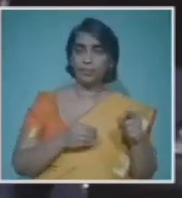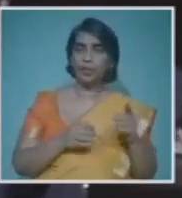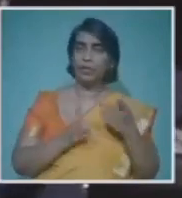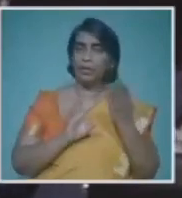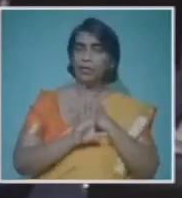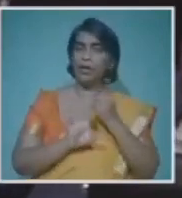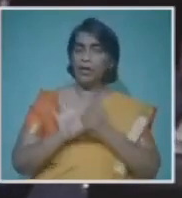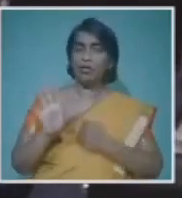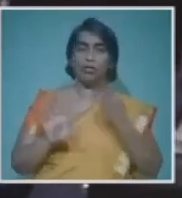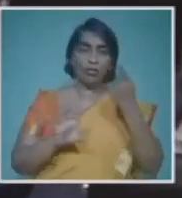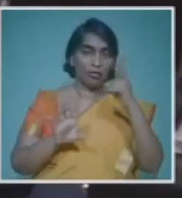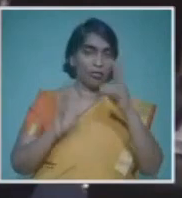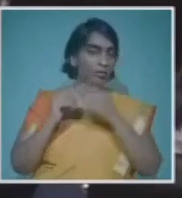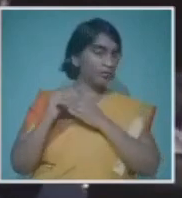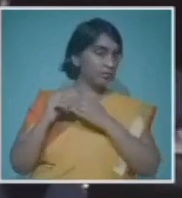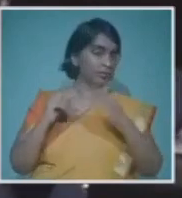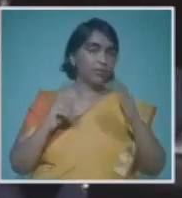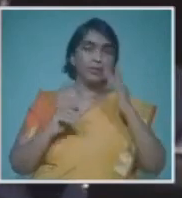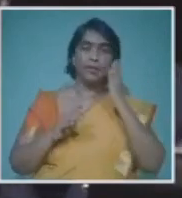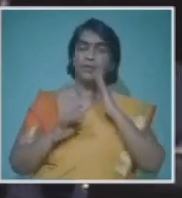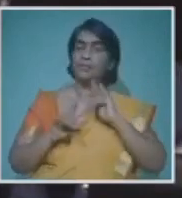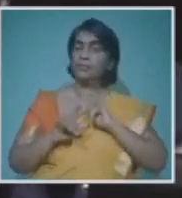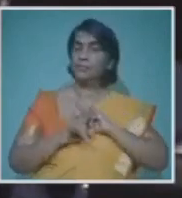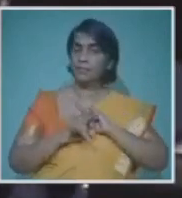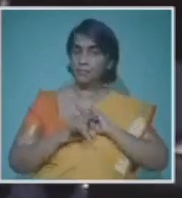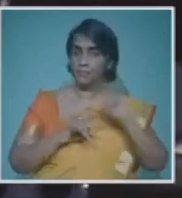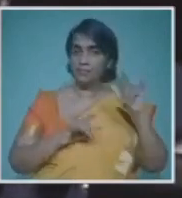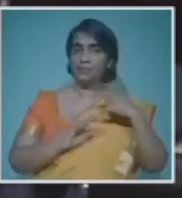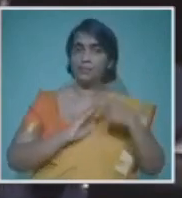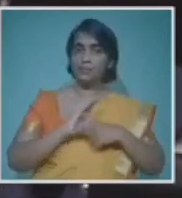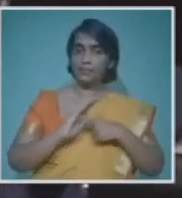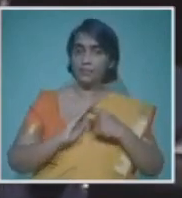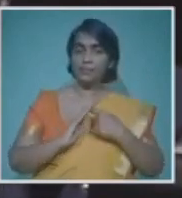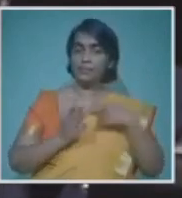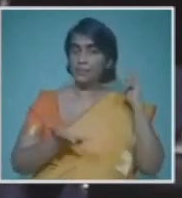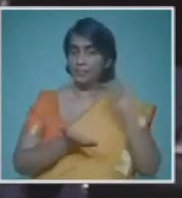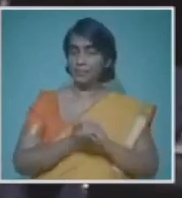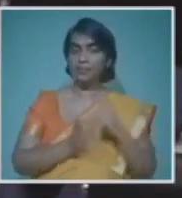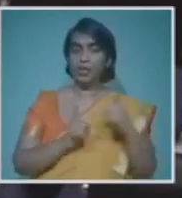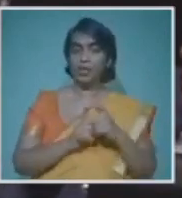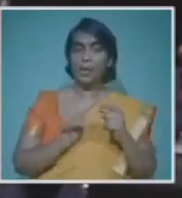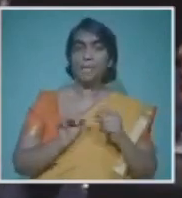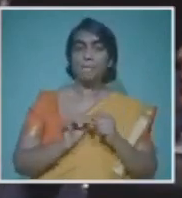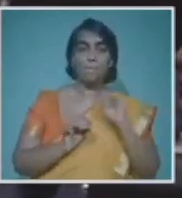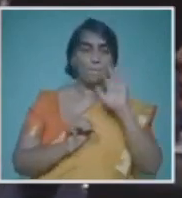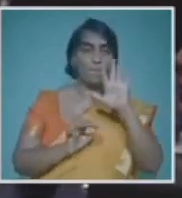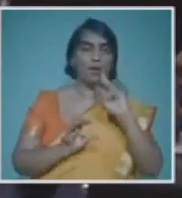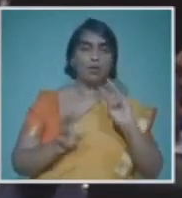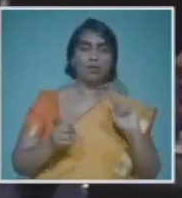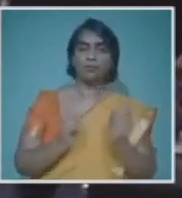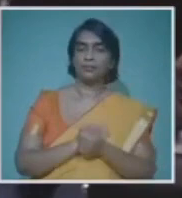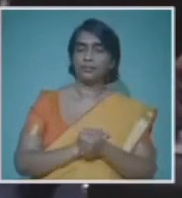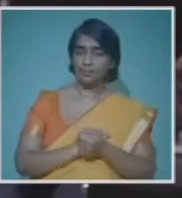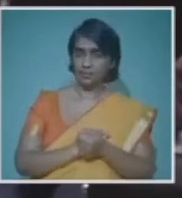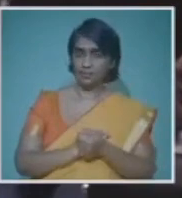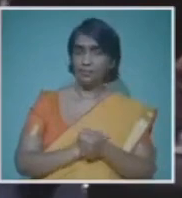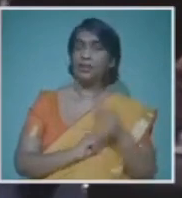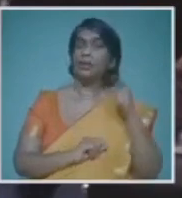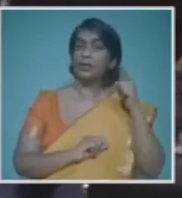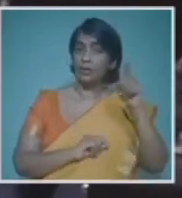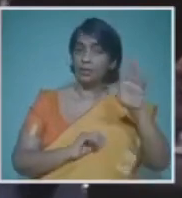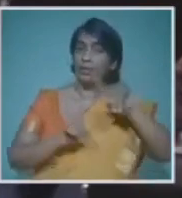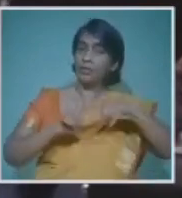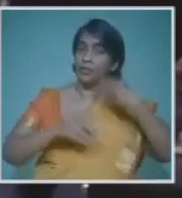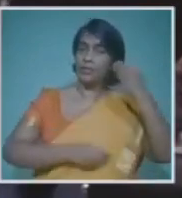පහුගිය අවුරුදු 12 තුල පිට රටවල් වල ලංකාවට එන්න ඕන ඩොලර් බිලියන 53 හංගලා තියාගෙන ඉන්නවනේ. එහෙ වෙන